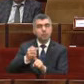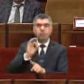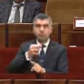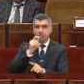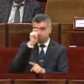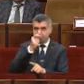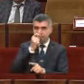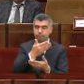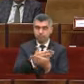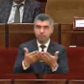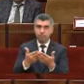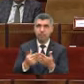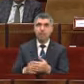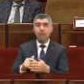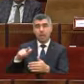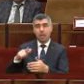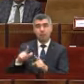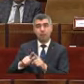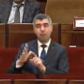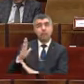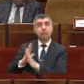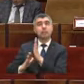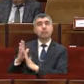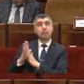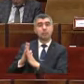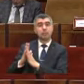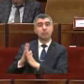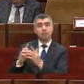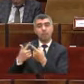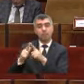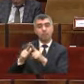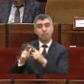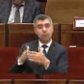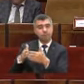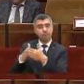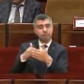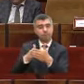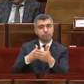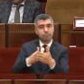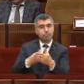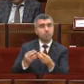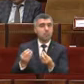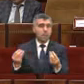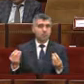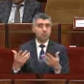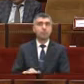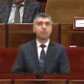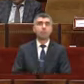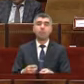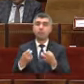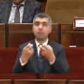ولكن كانت تجارب سابقه لايجابيه، ولحد الان مازال كنلقاو الاكراهات الموازية لها قائمه، مثل